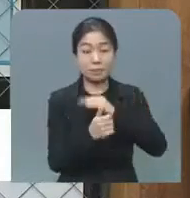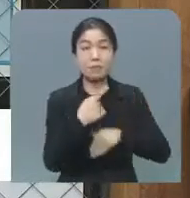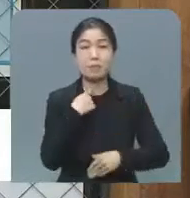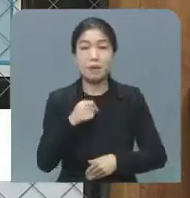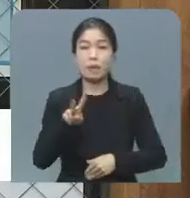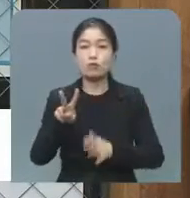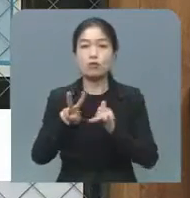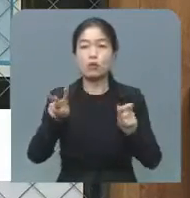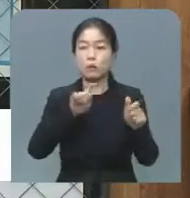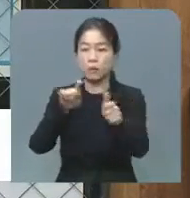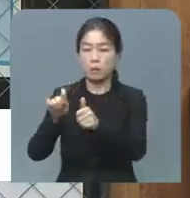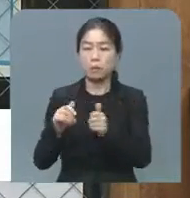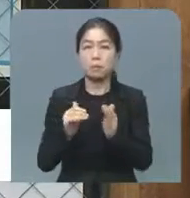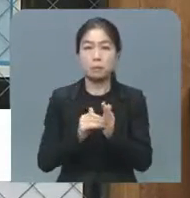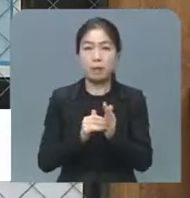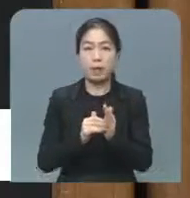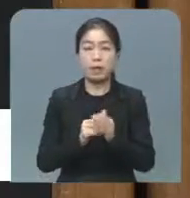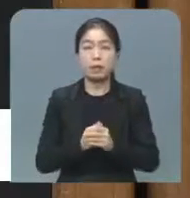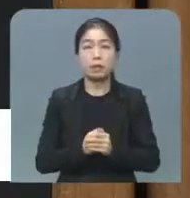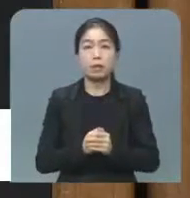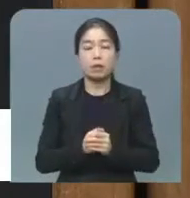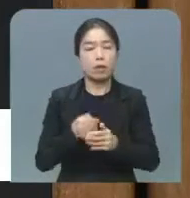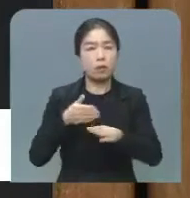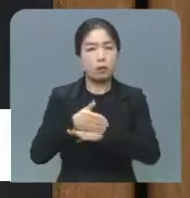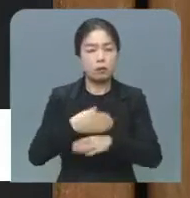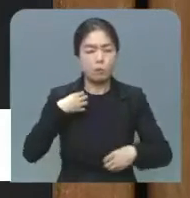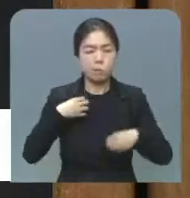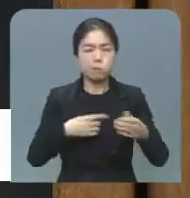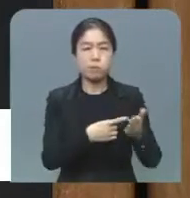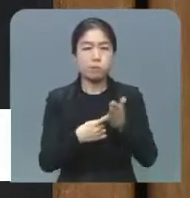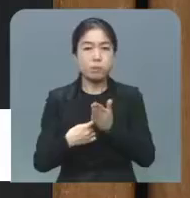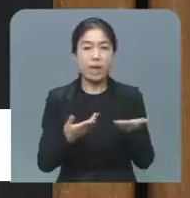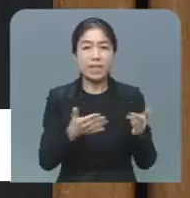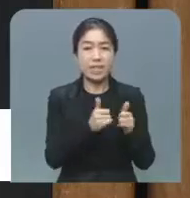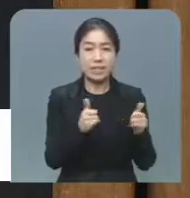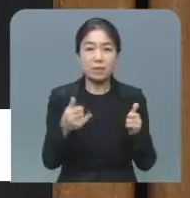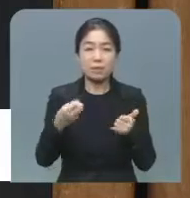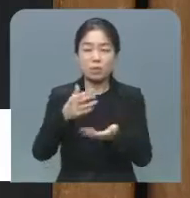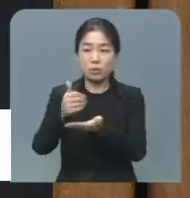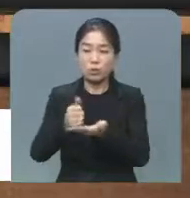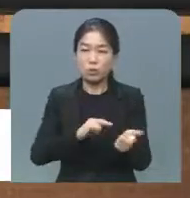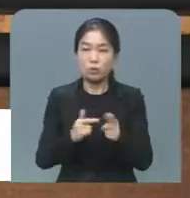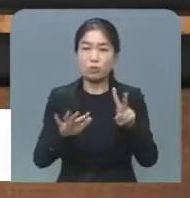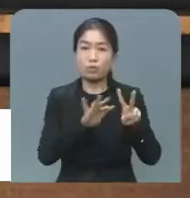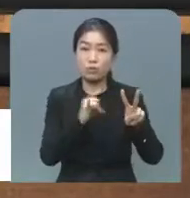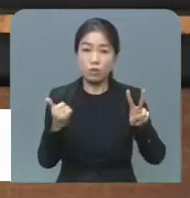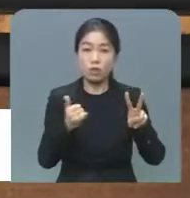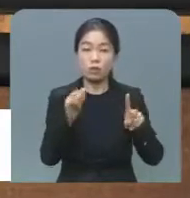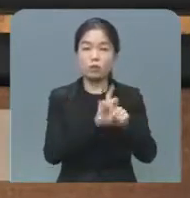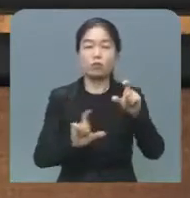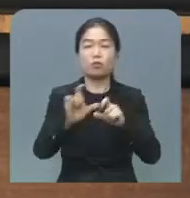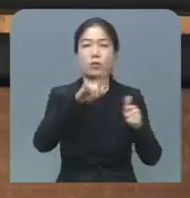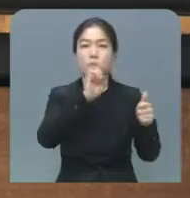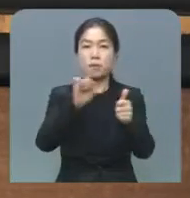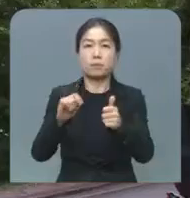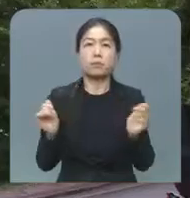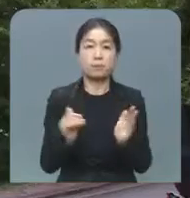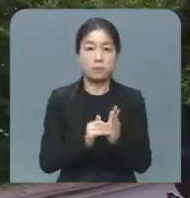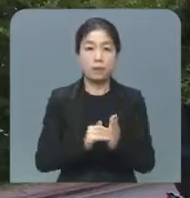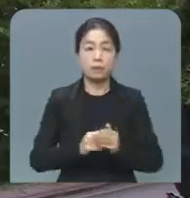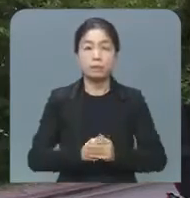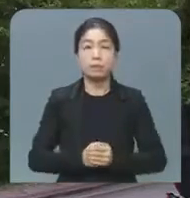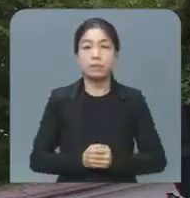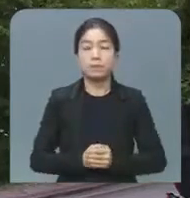2명이 확진 판정을 받았고 뒤늦게 증상이 나타난 종업원과 손님 등 2명이 추가로 확진 됐습니다